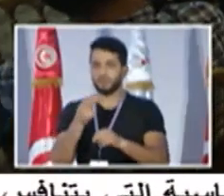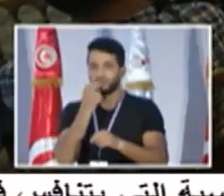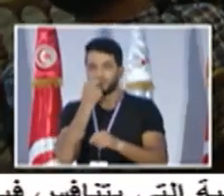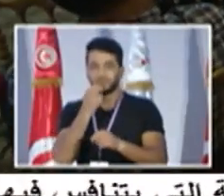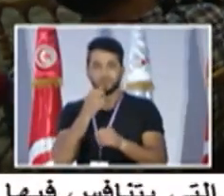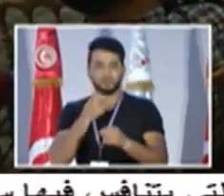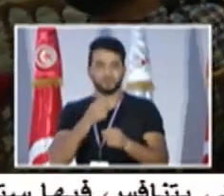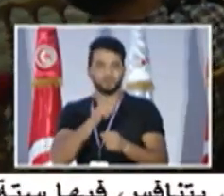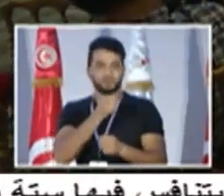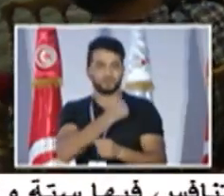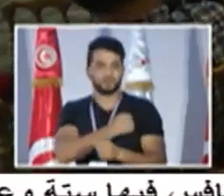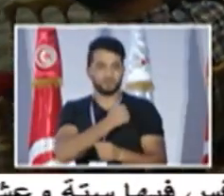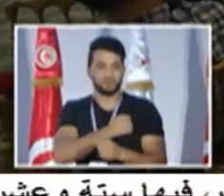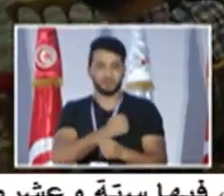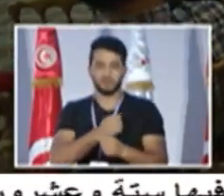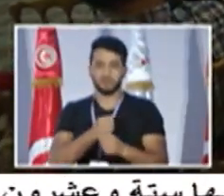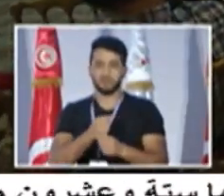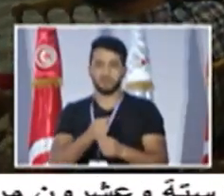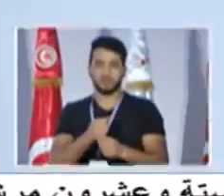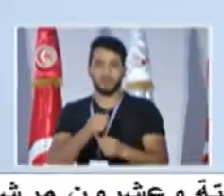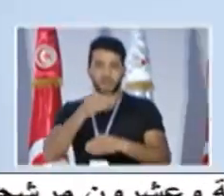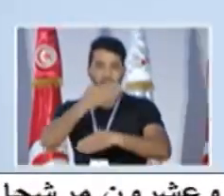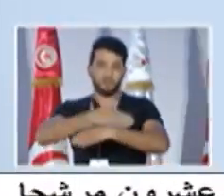وجود وسيدي بوزيد